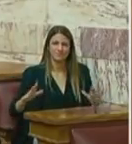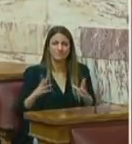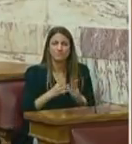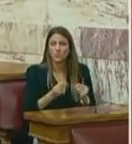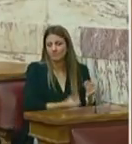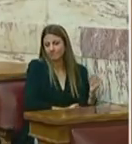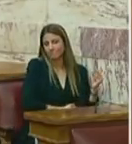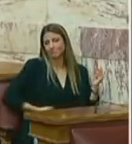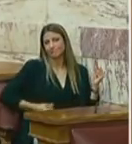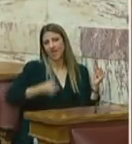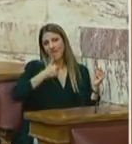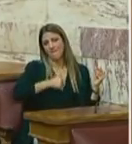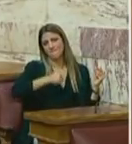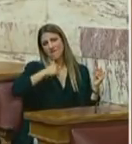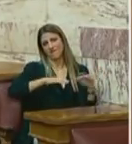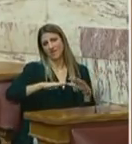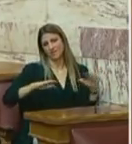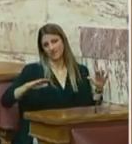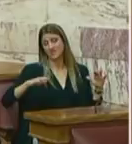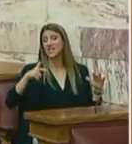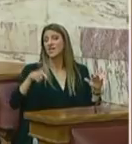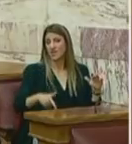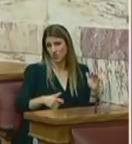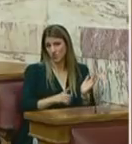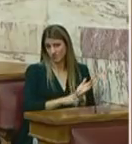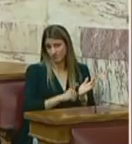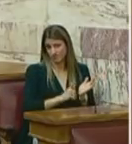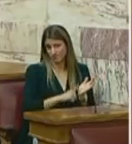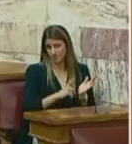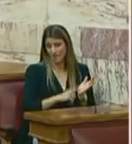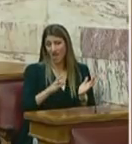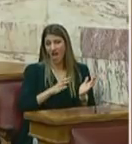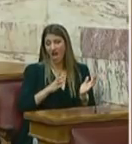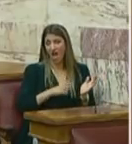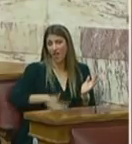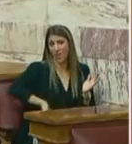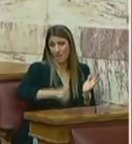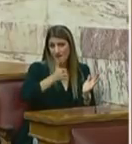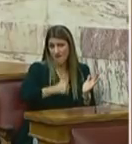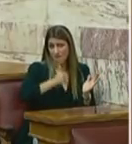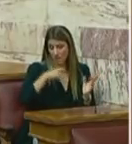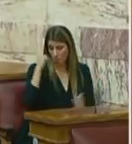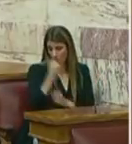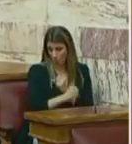στο όνομα αυτών των θυσιών που πρέπει να αποδοθεί αυτό που ζητάει και ο λαός μας, δικαιοσύνη.